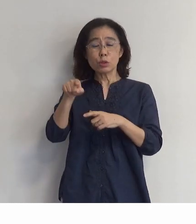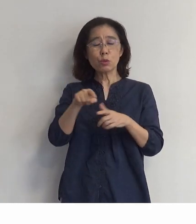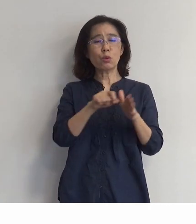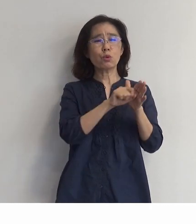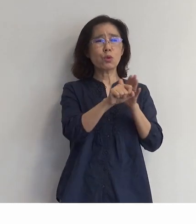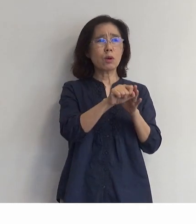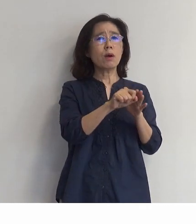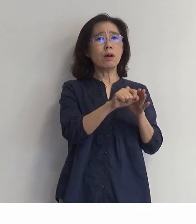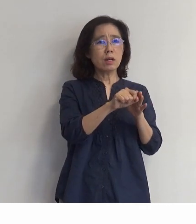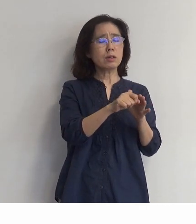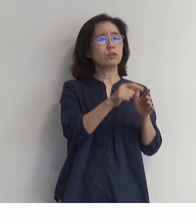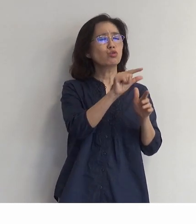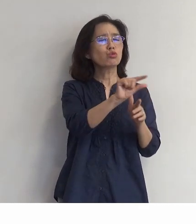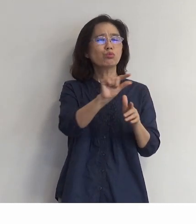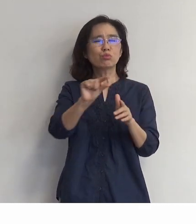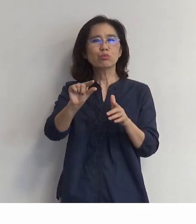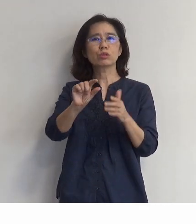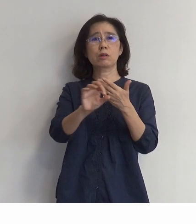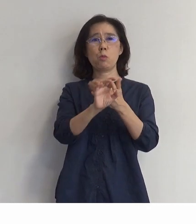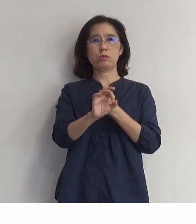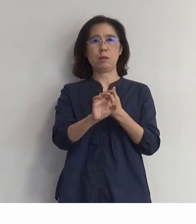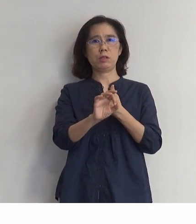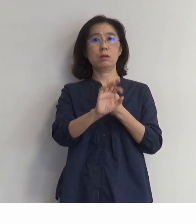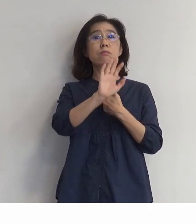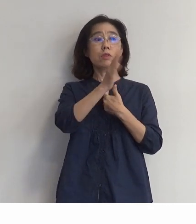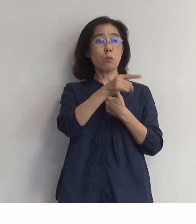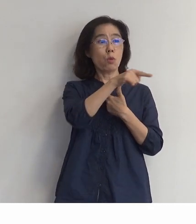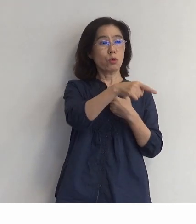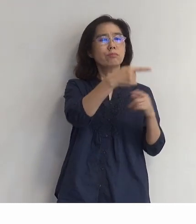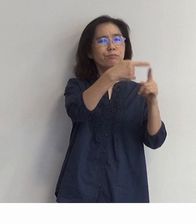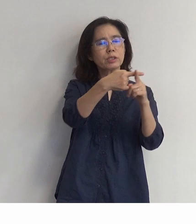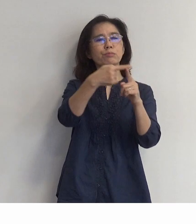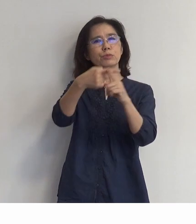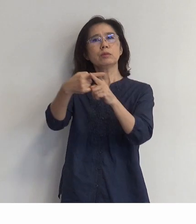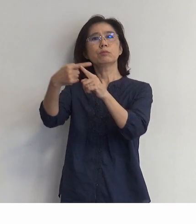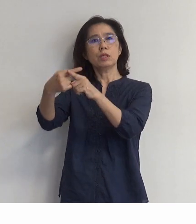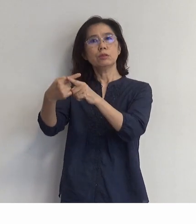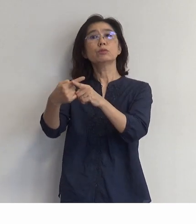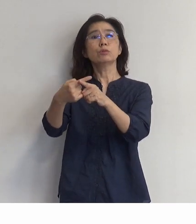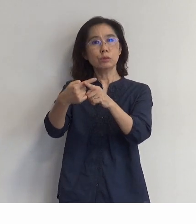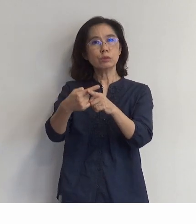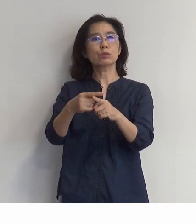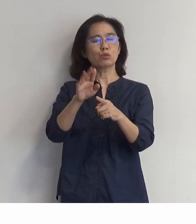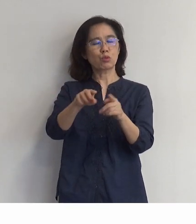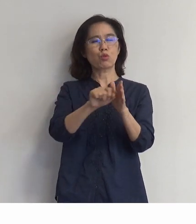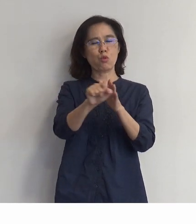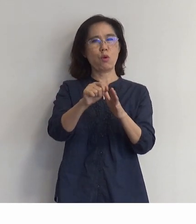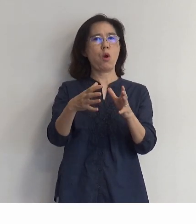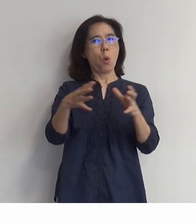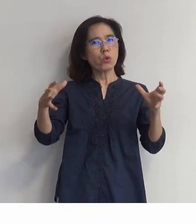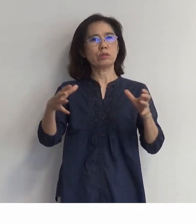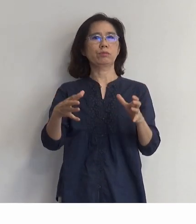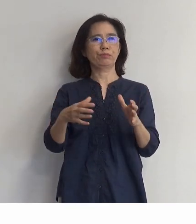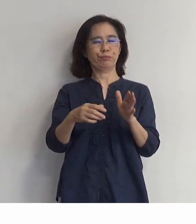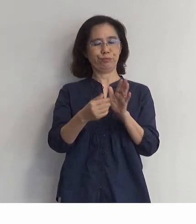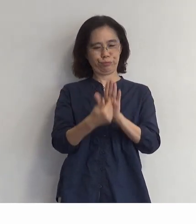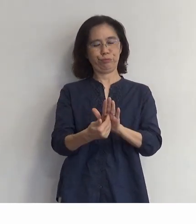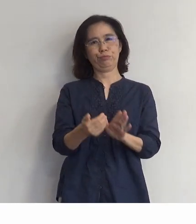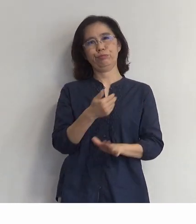効果は小さいかもしれません。しかしそれぞれを足していくとその効果は結構大きくなります